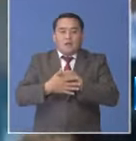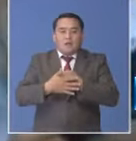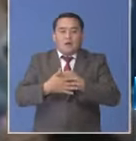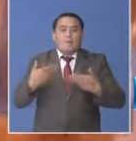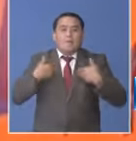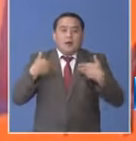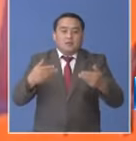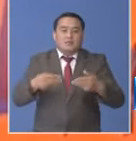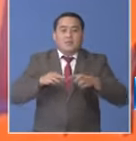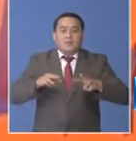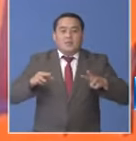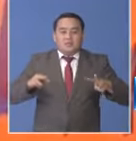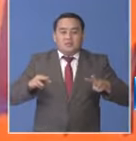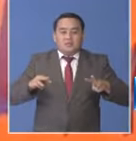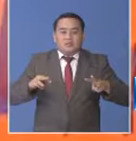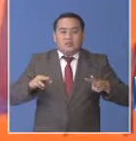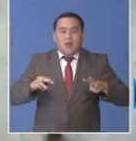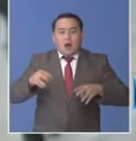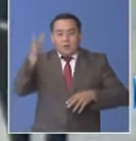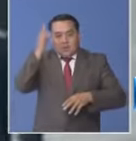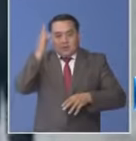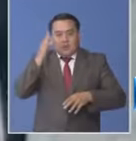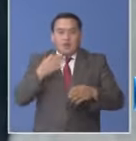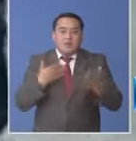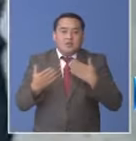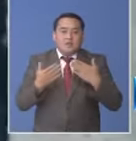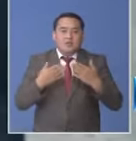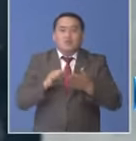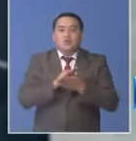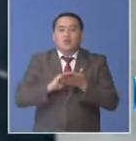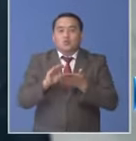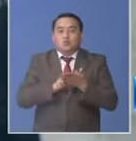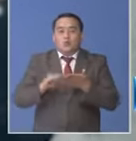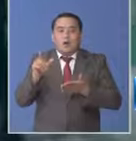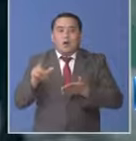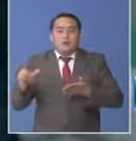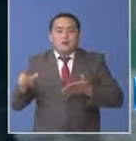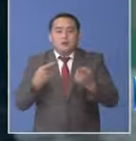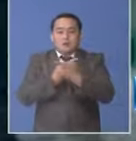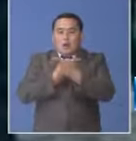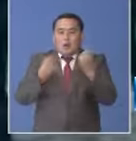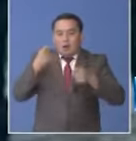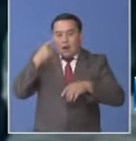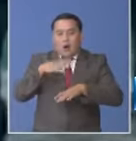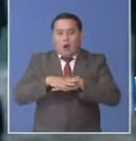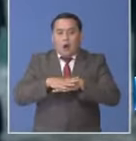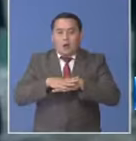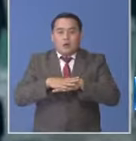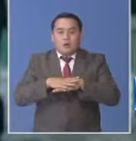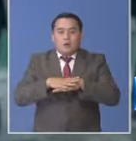поздравил министр образования. Уже после торжественной линейки в беседе с журналистами Ерлан Сагадиев заверил о том, что акиматы развезли по